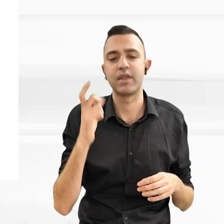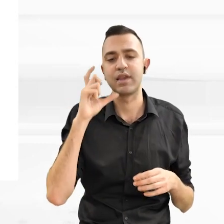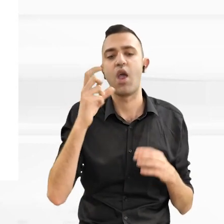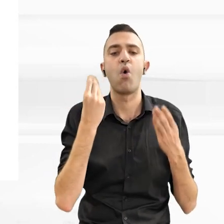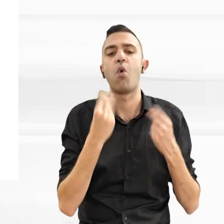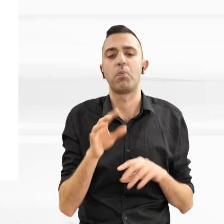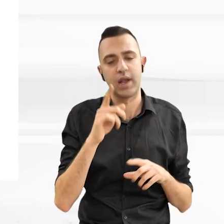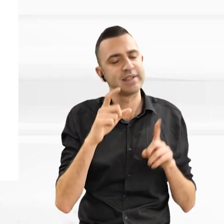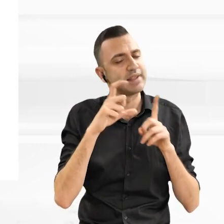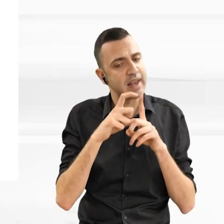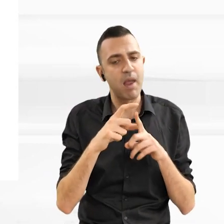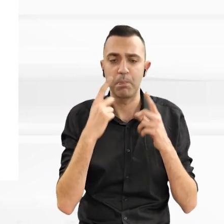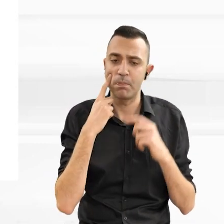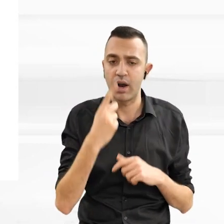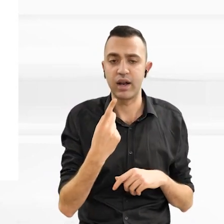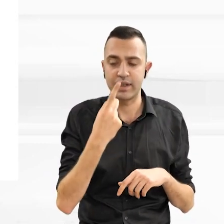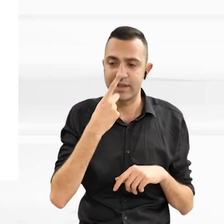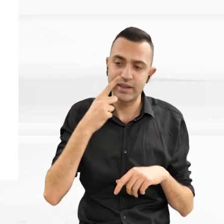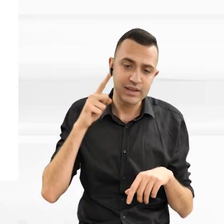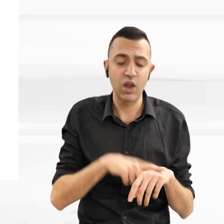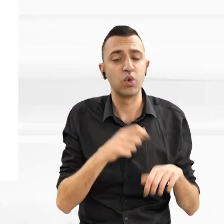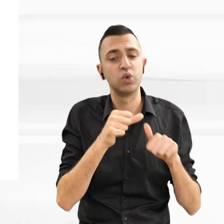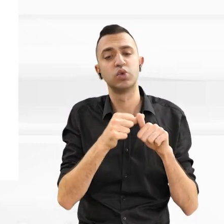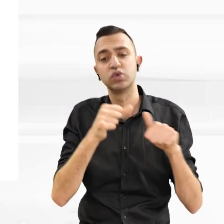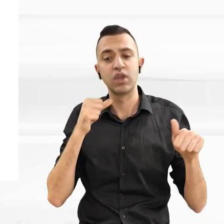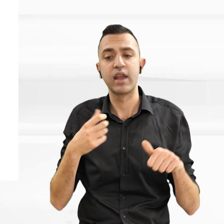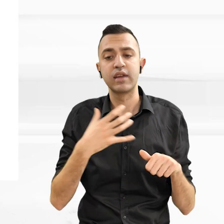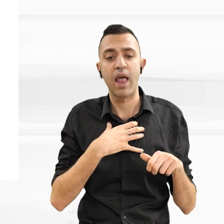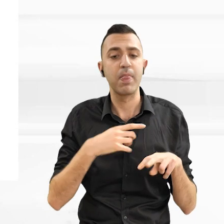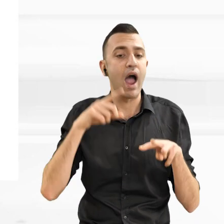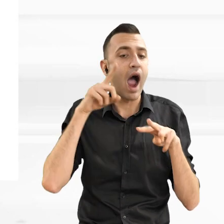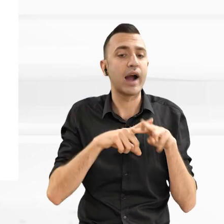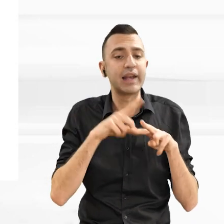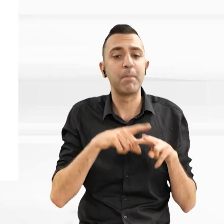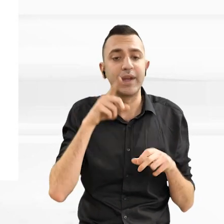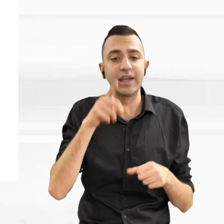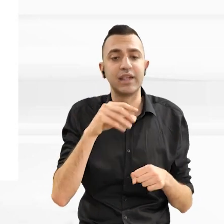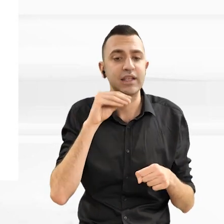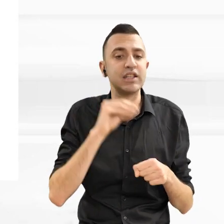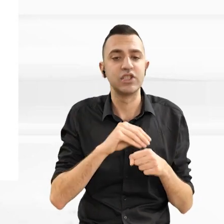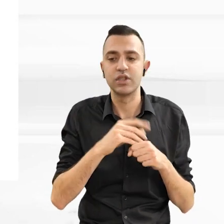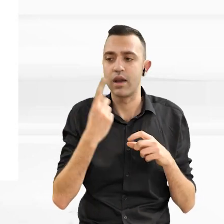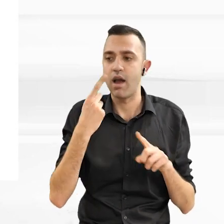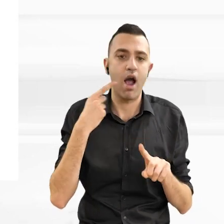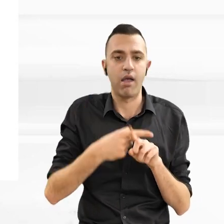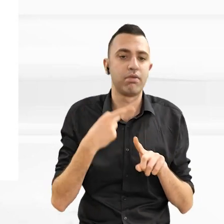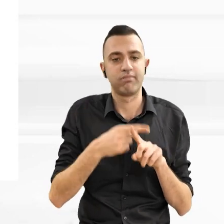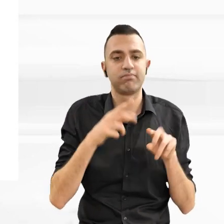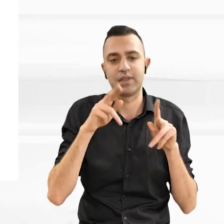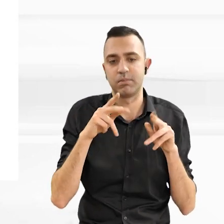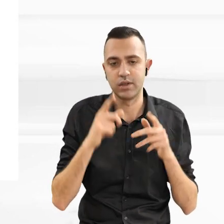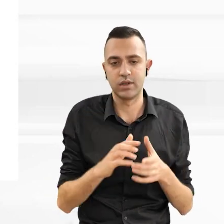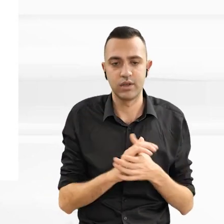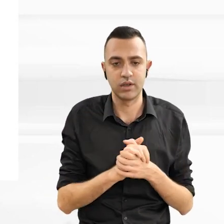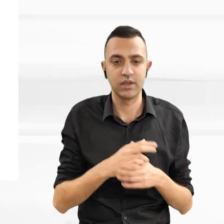olamaz de yedi bakalım inandırıcılık Tan uzak akademik çıkarımlar barındırması tabii ki olabilir